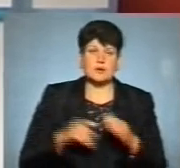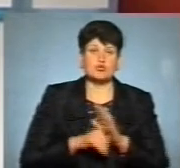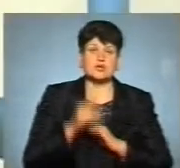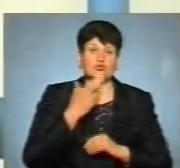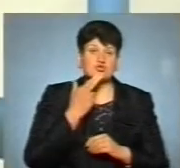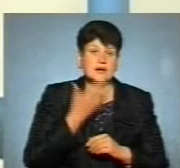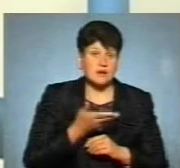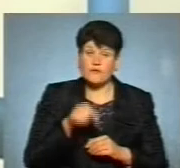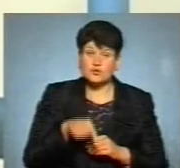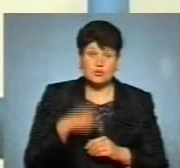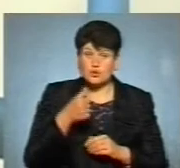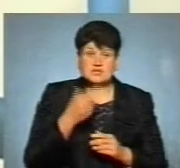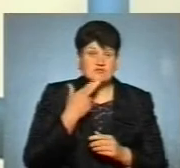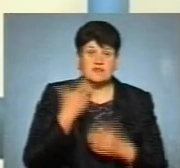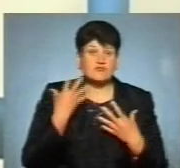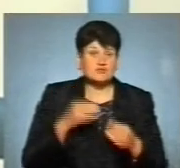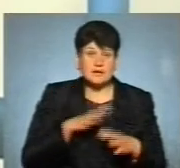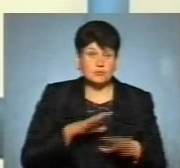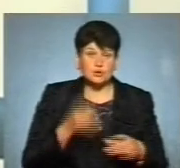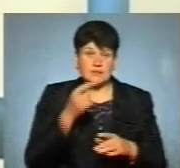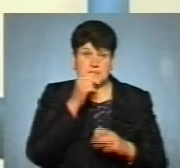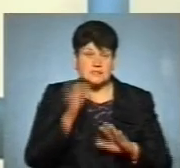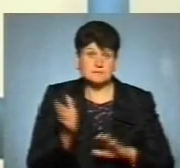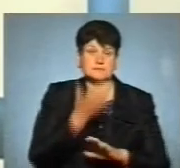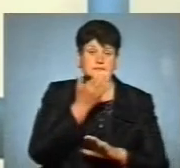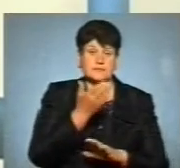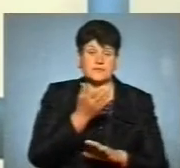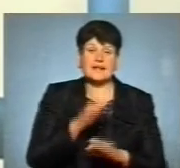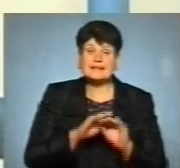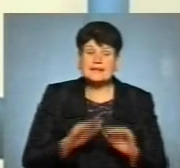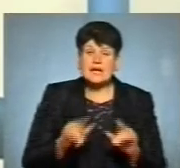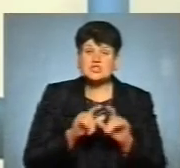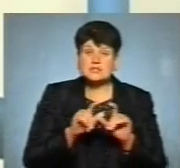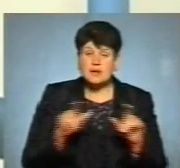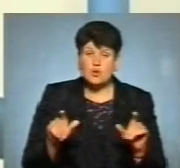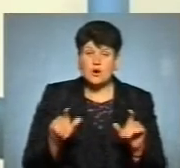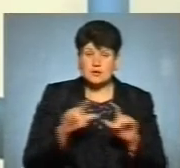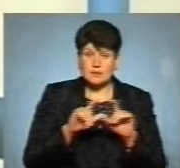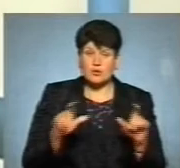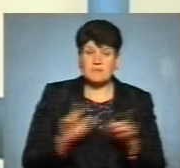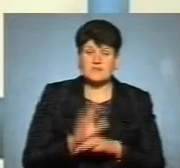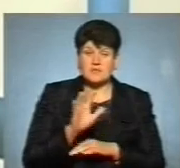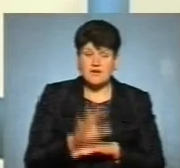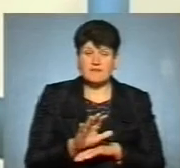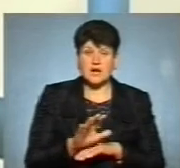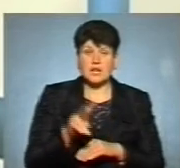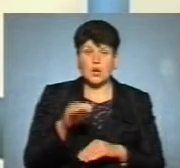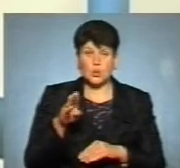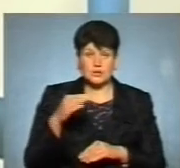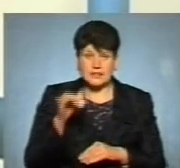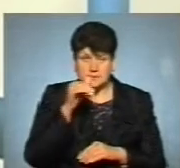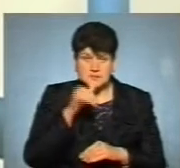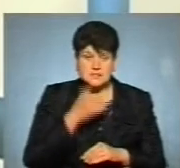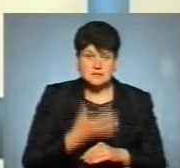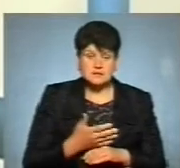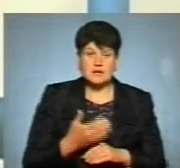Цього року в червні вже не буде, вже один місяць випав. В дитячі табори Артек і Молода Гвардія ми направляли дітей, починаючи з лютого місяця. І цього року